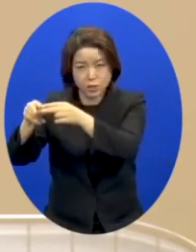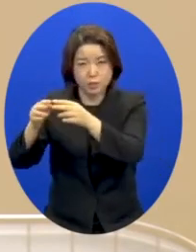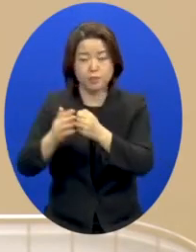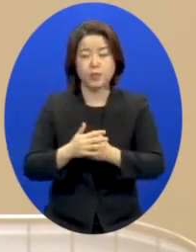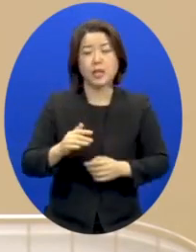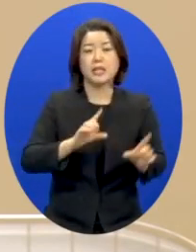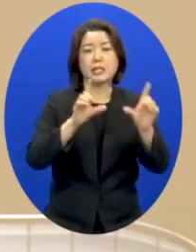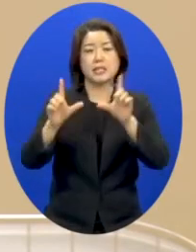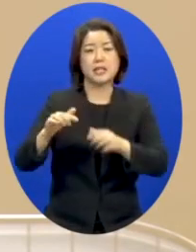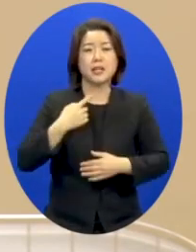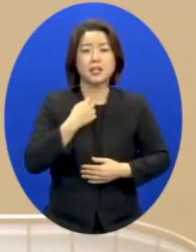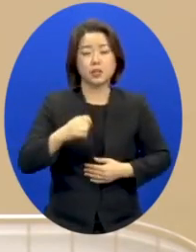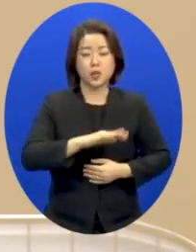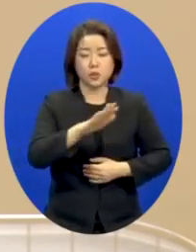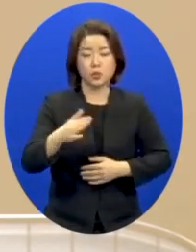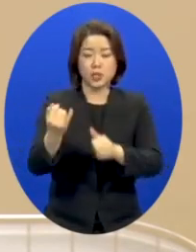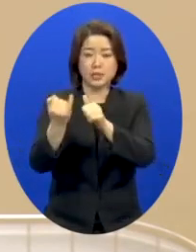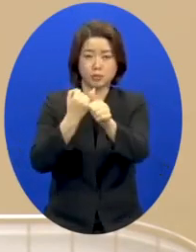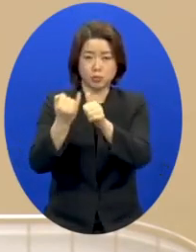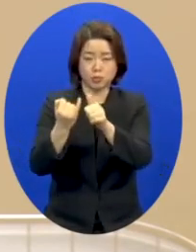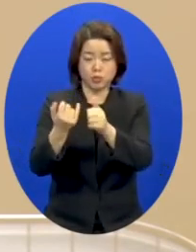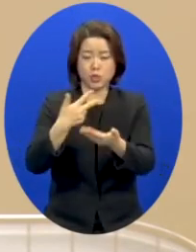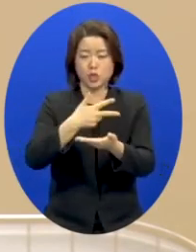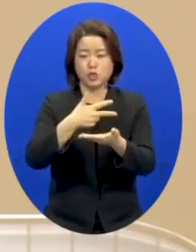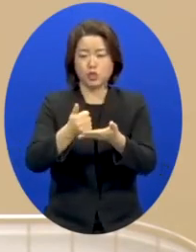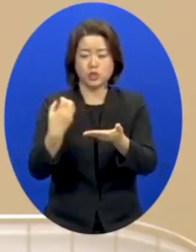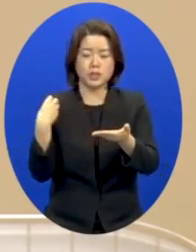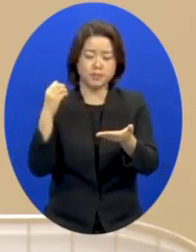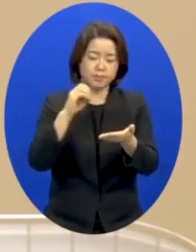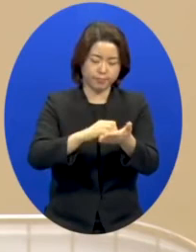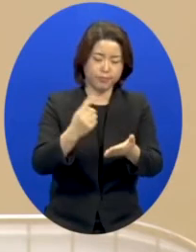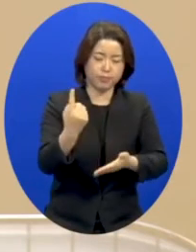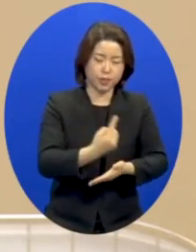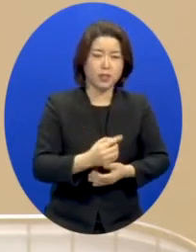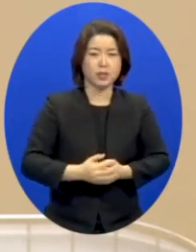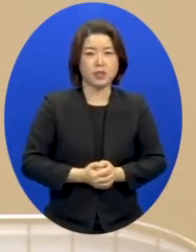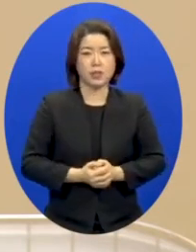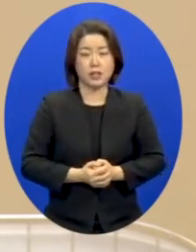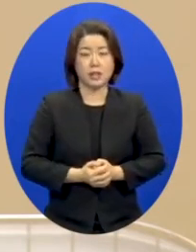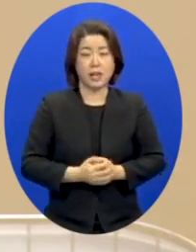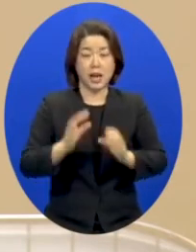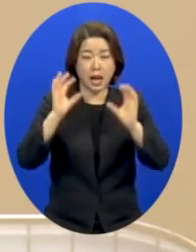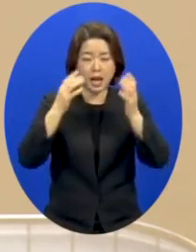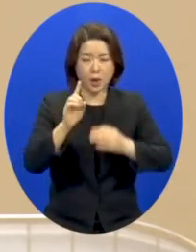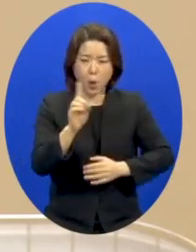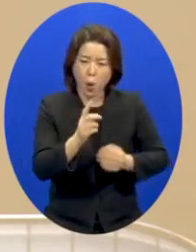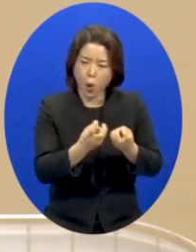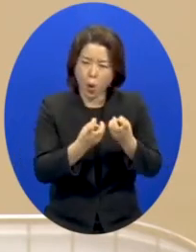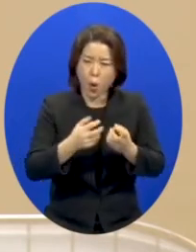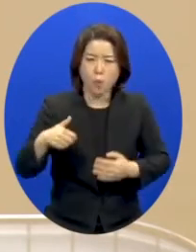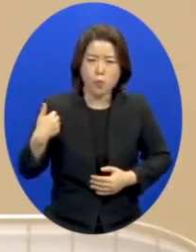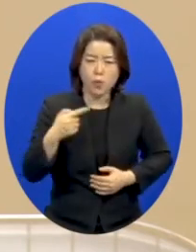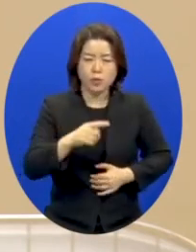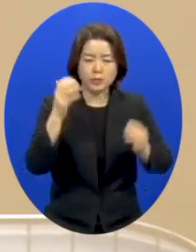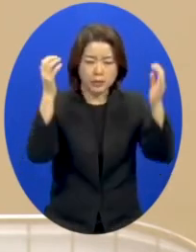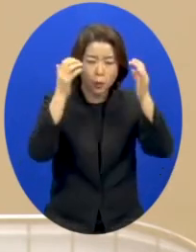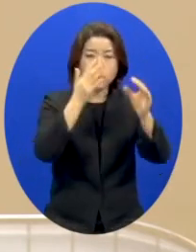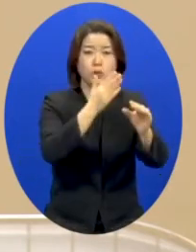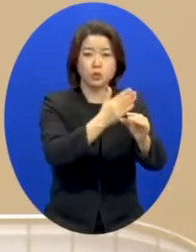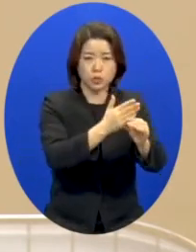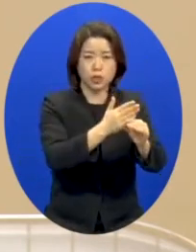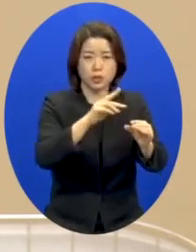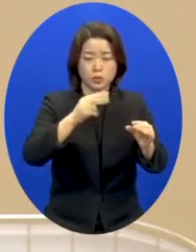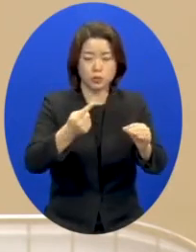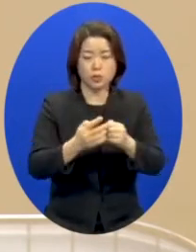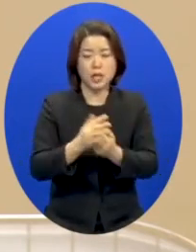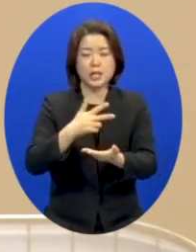살던 저희 부부를 주님께로 돌아오게 하셨습니다. 유준이가 어찌 될지 모르는 그 고통의 와중에서도 주님께